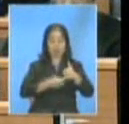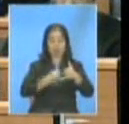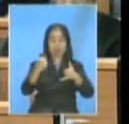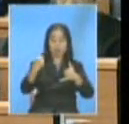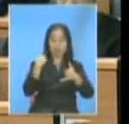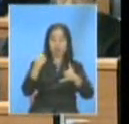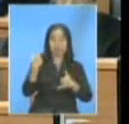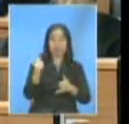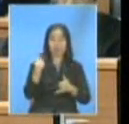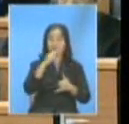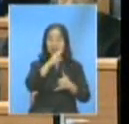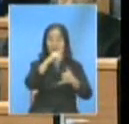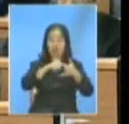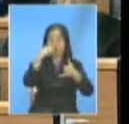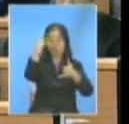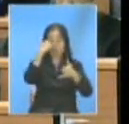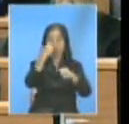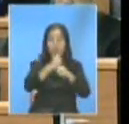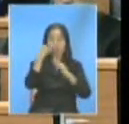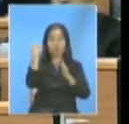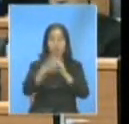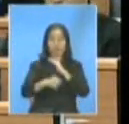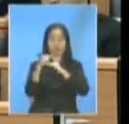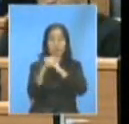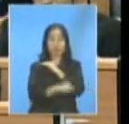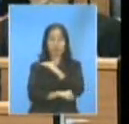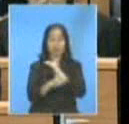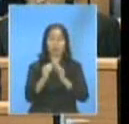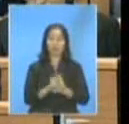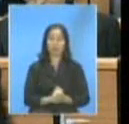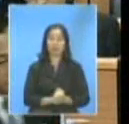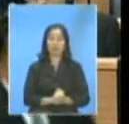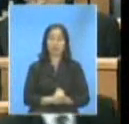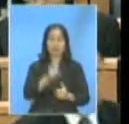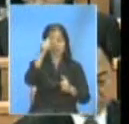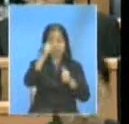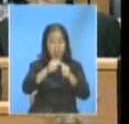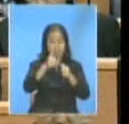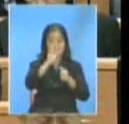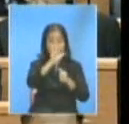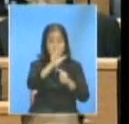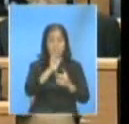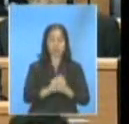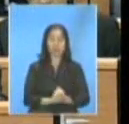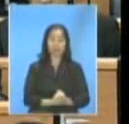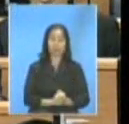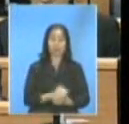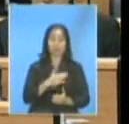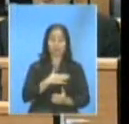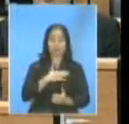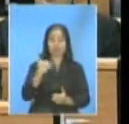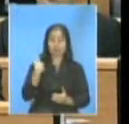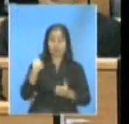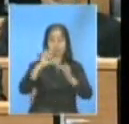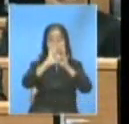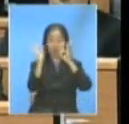ข้มงวดแก่ผู้ที่ได้กระทำความผิดท่านประธานนะเดี๋ยวผมจะมีในเนื้อหาสาระ